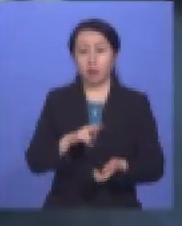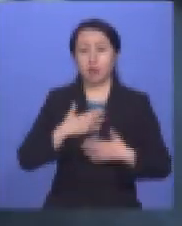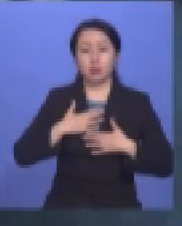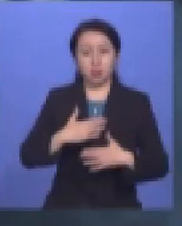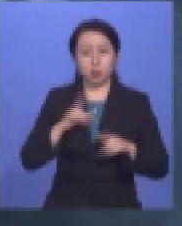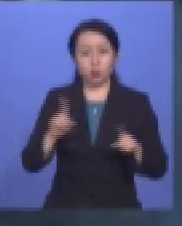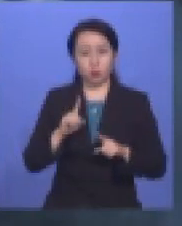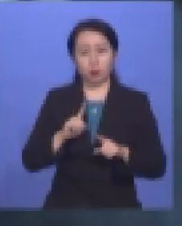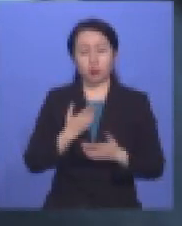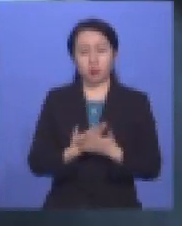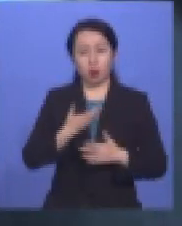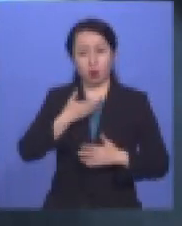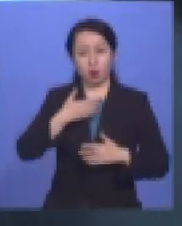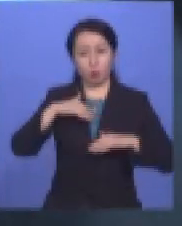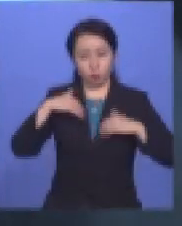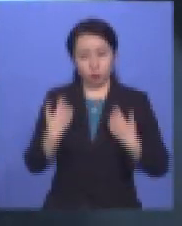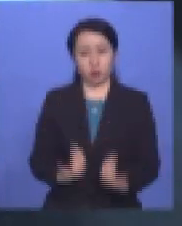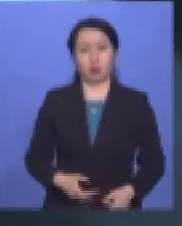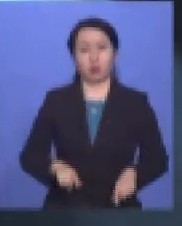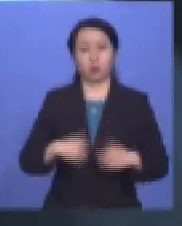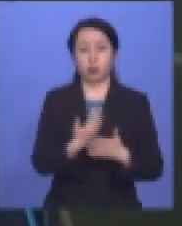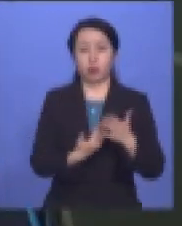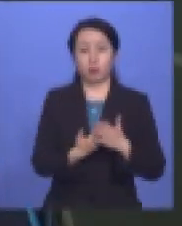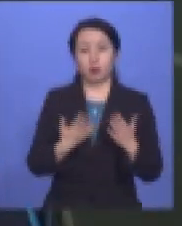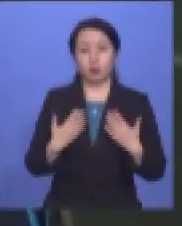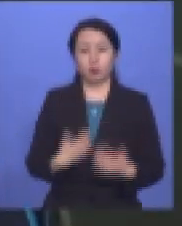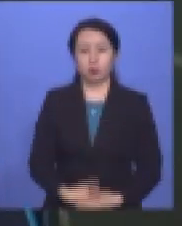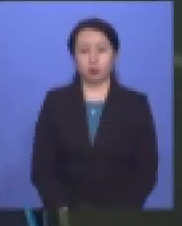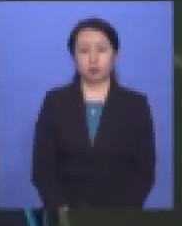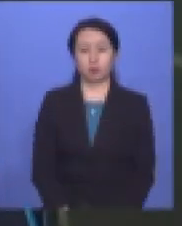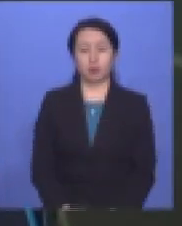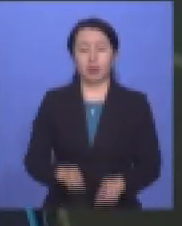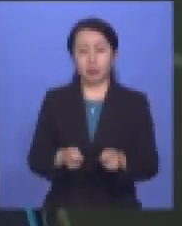чтобы выявить признаки утомления дают рекомендации об отдыхе